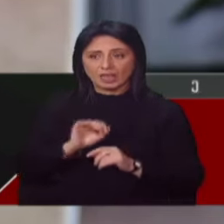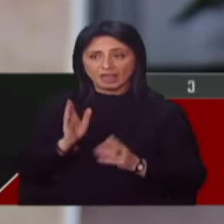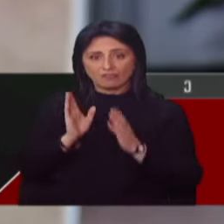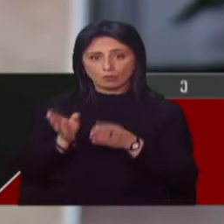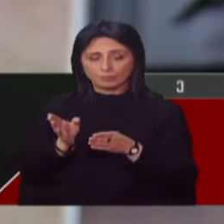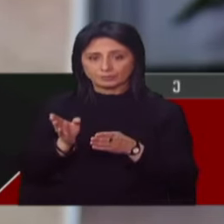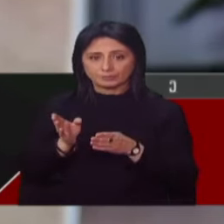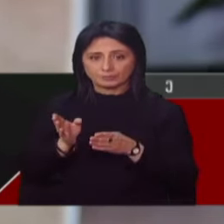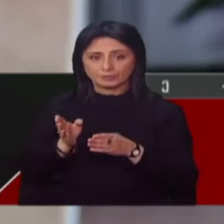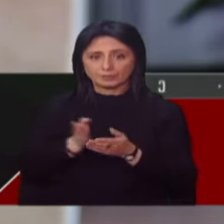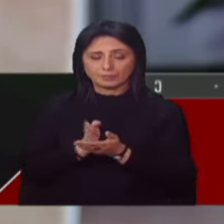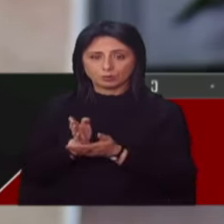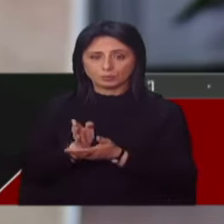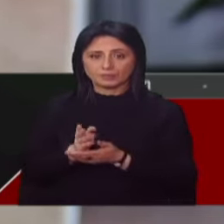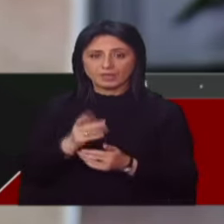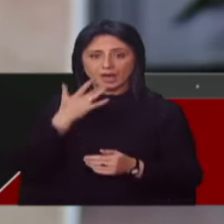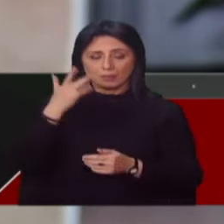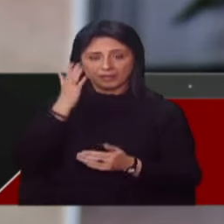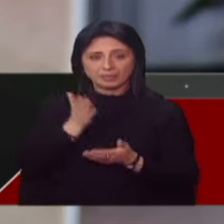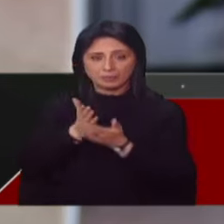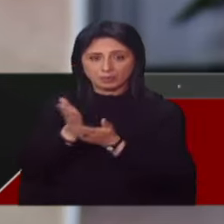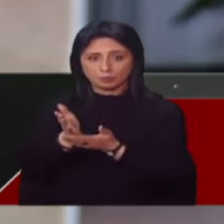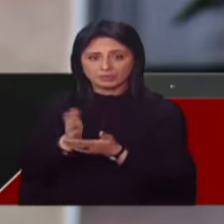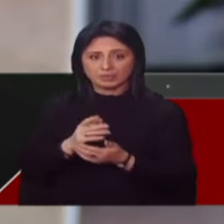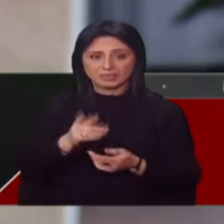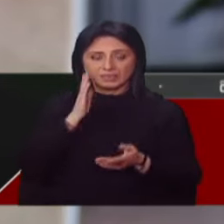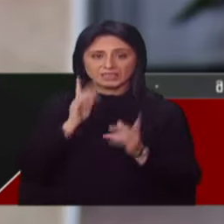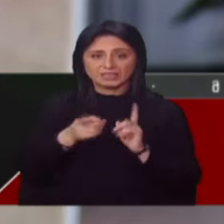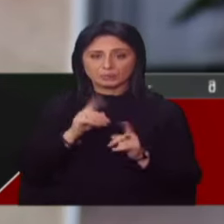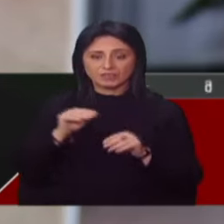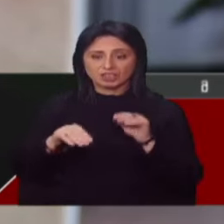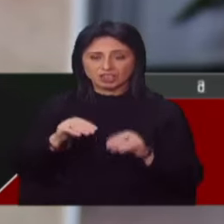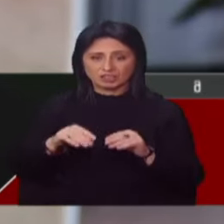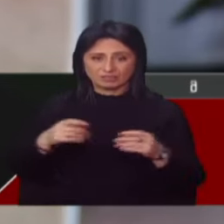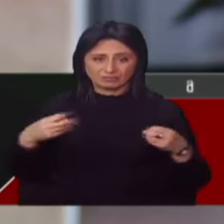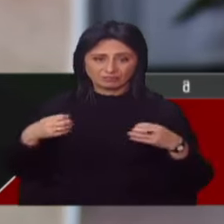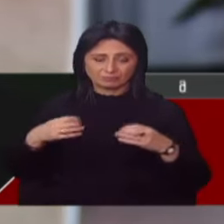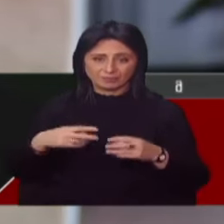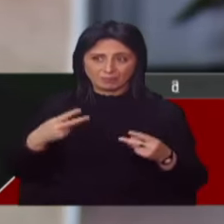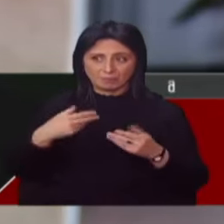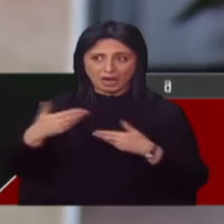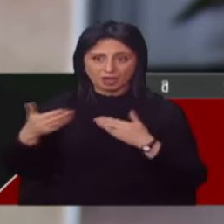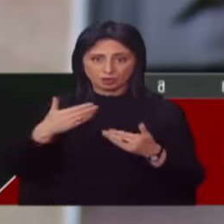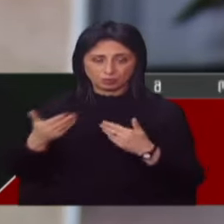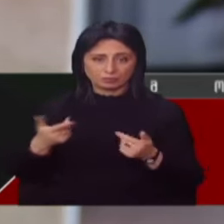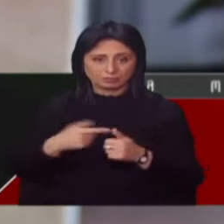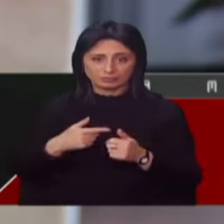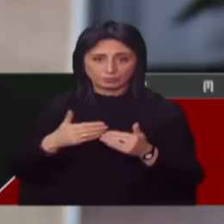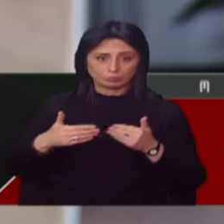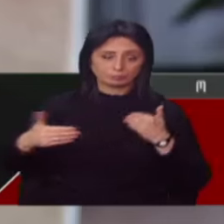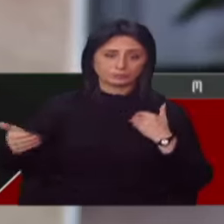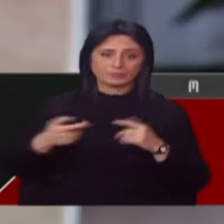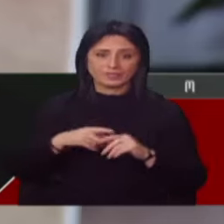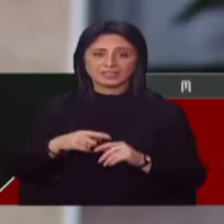დასავლეთის მიმართულებით, ამერიკის მიმართულებით და სინამდვილეში თესავს შულს ჩვენს პარტნიორებს შორის